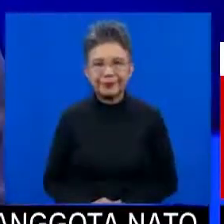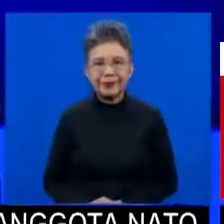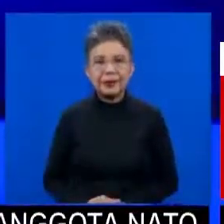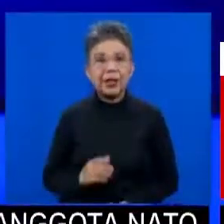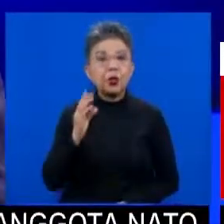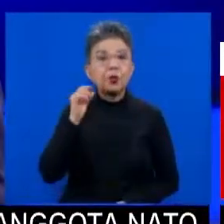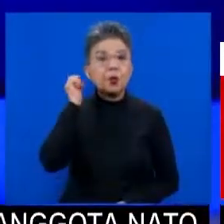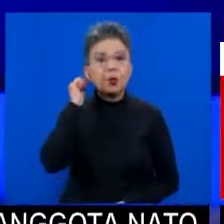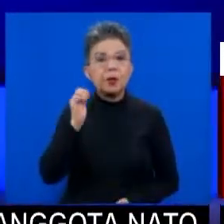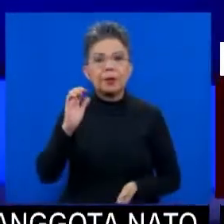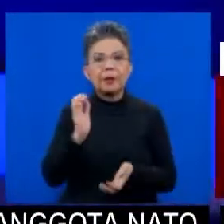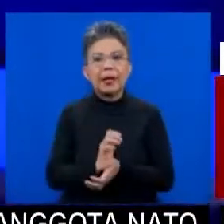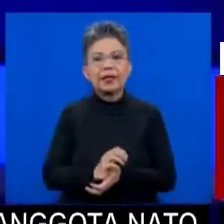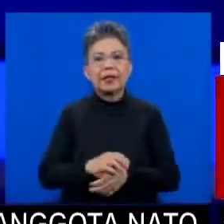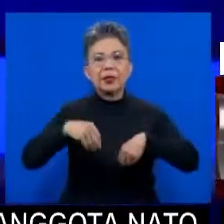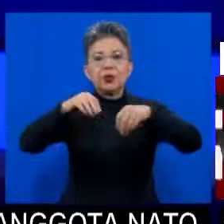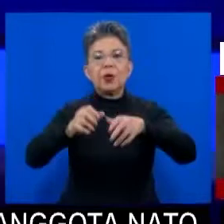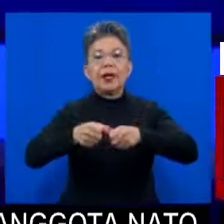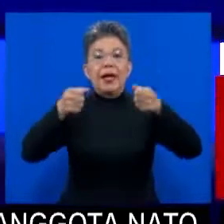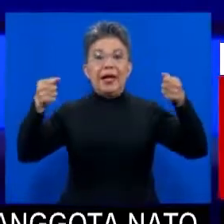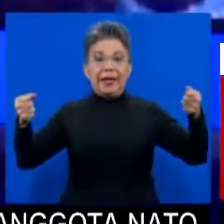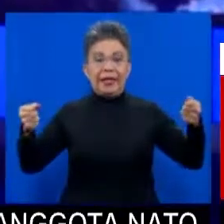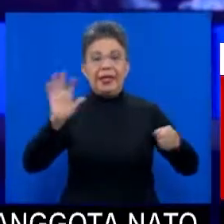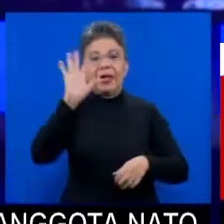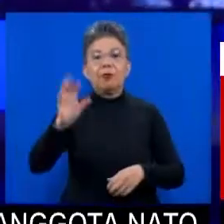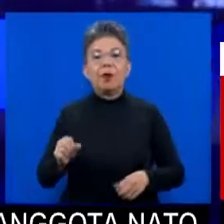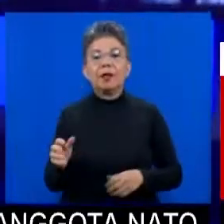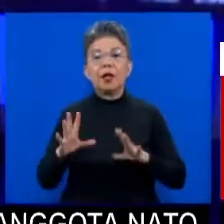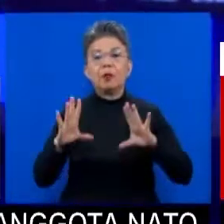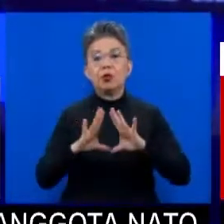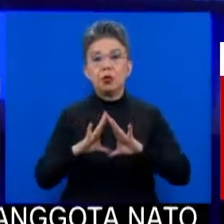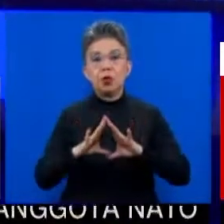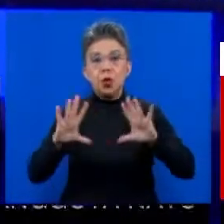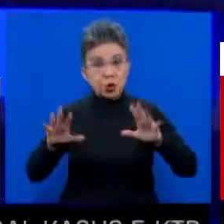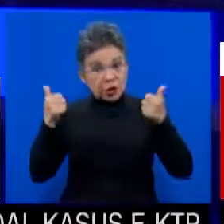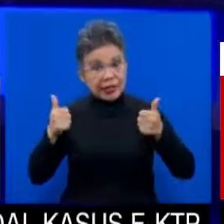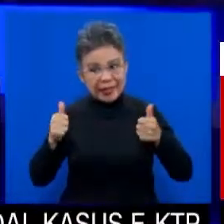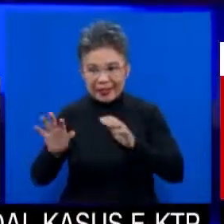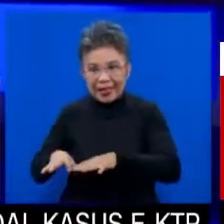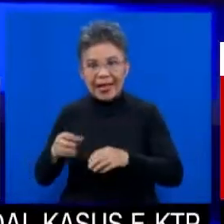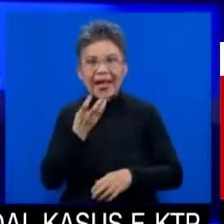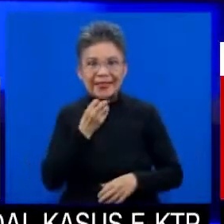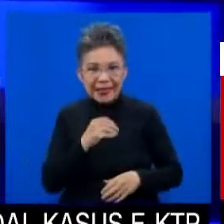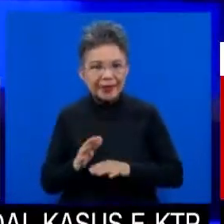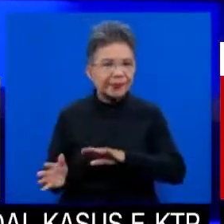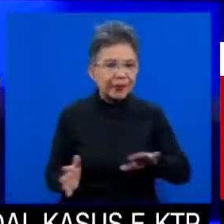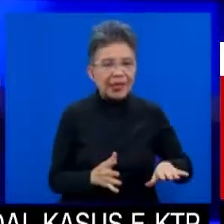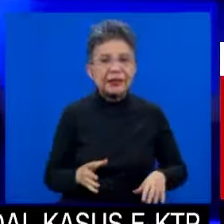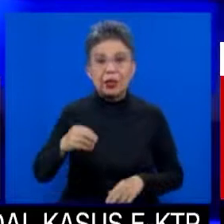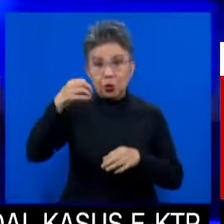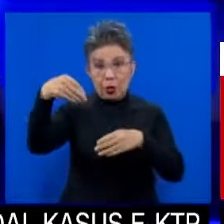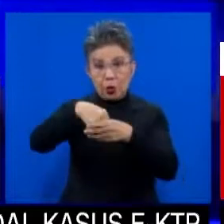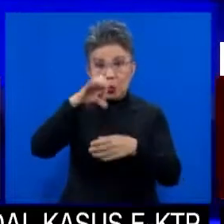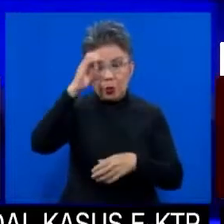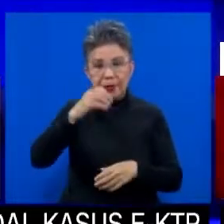Seorang perempuan mantan agen koran warga Desa Panggih, Kabupaten Mojokerto, sukses beternak kambing. Sementara seorang polisi dari Pidijaya Aceh,